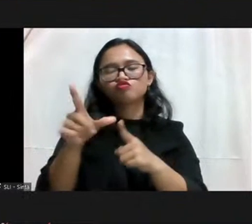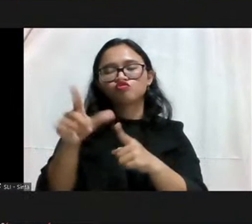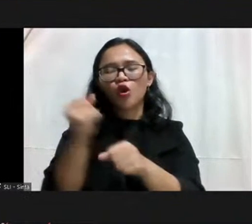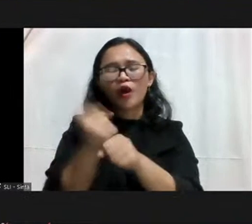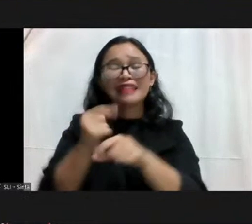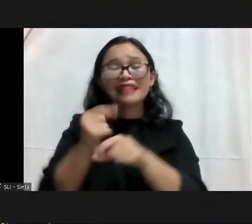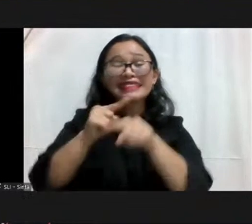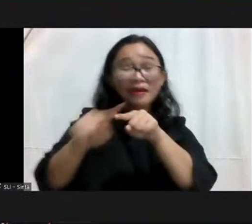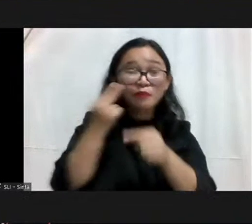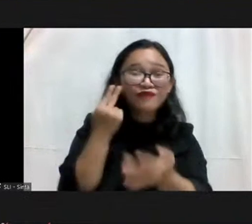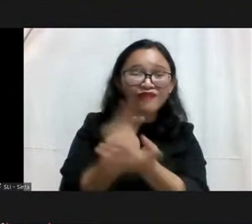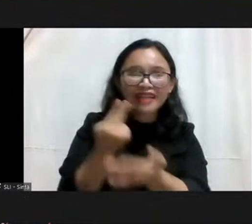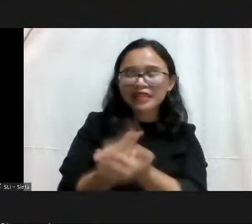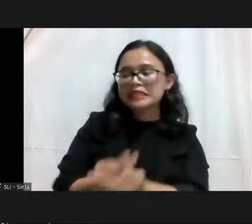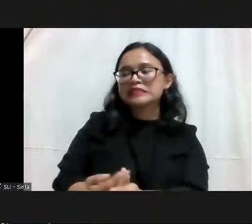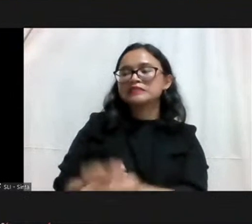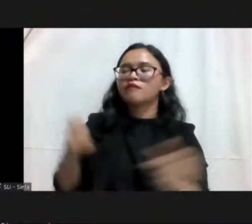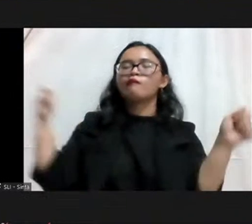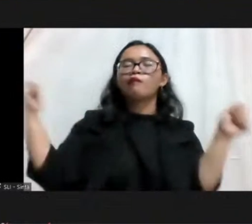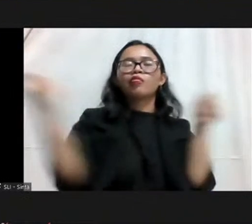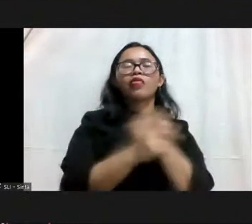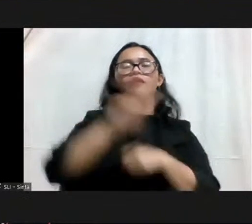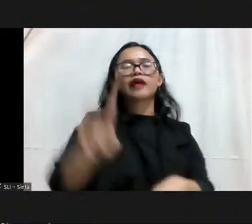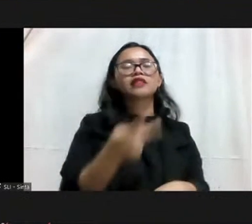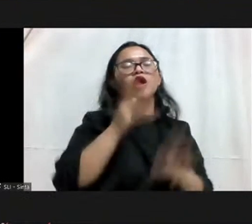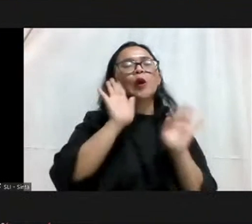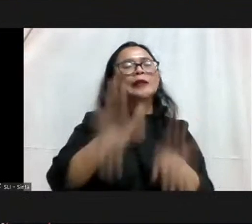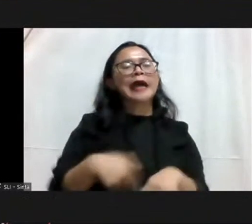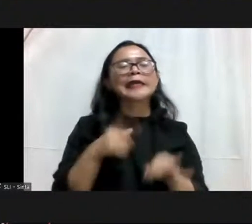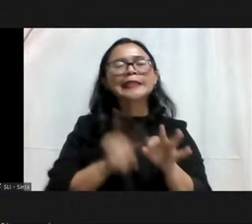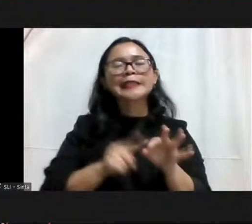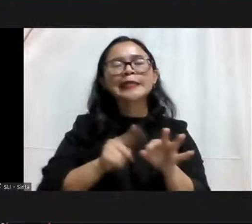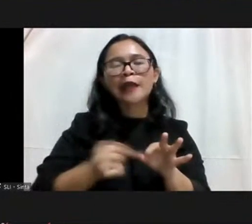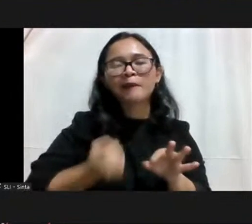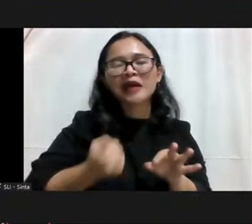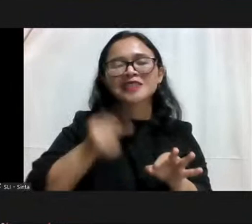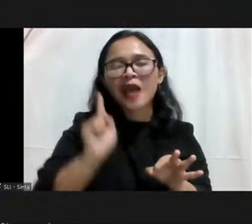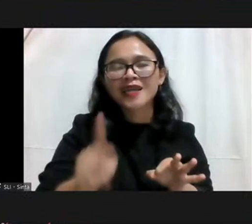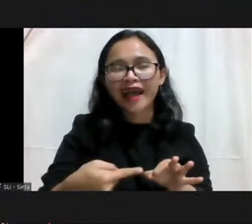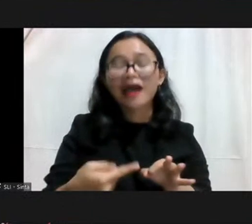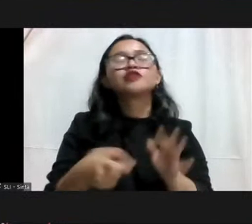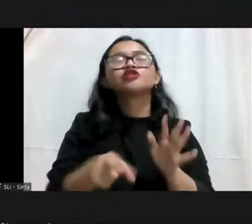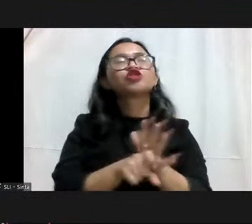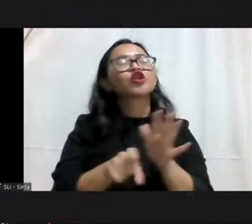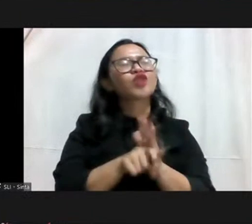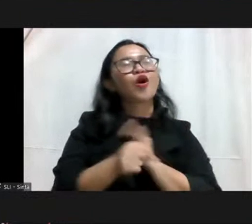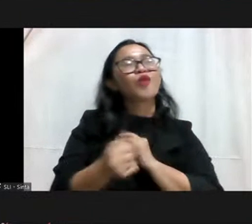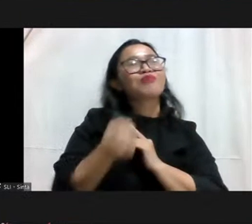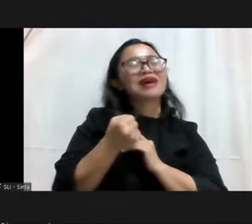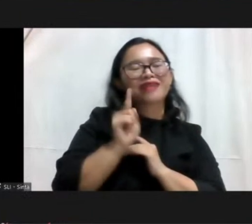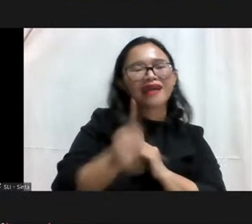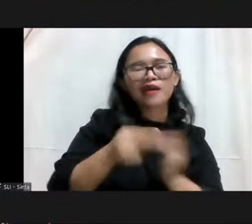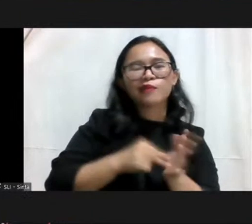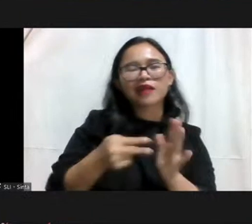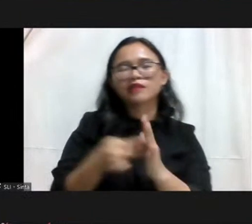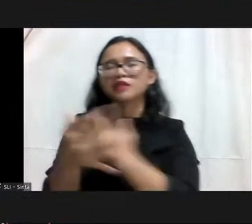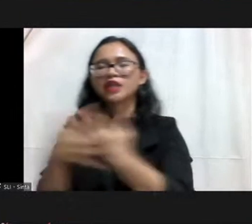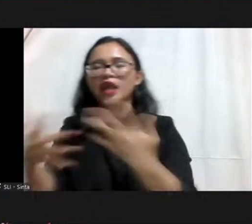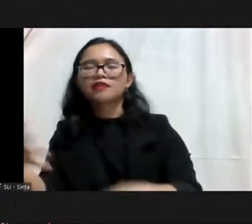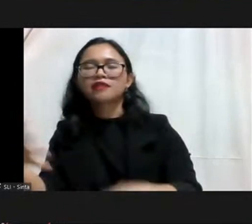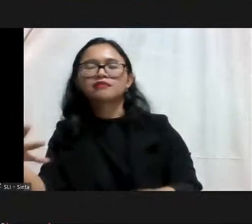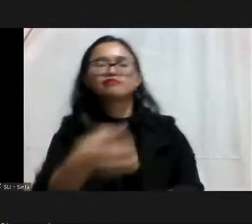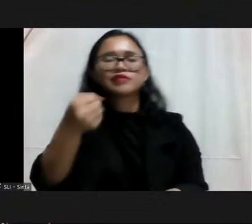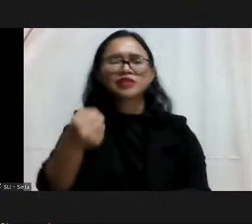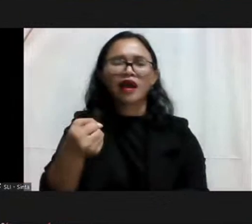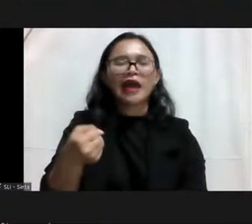dengan ketahanan pangan yang penting ada di pasar seolah-olah kalau ada di pasar maka masyarakat akan bisa akses kuncinya di daya